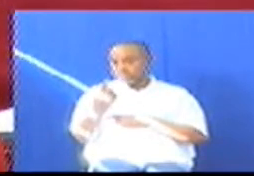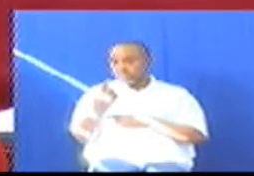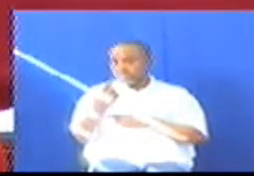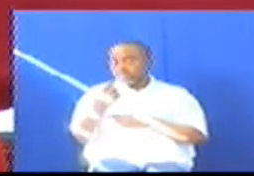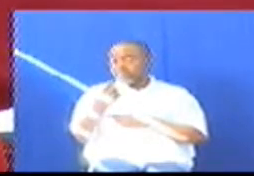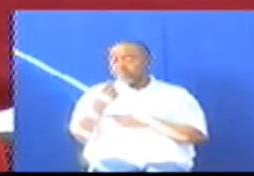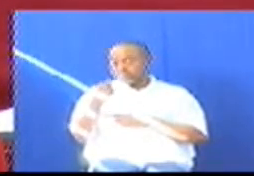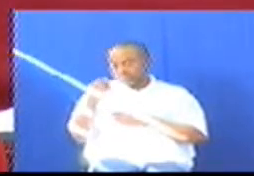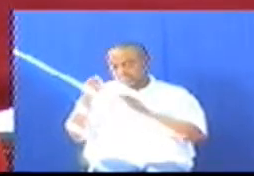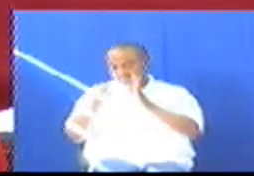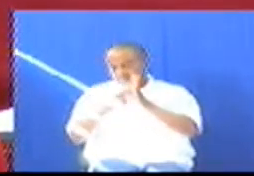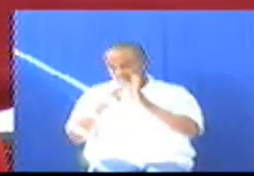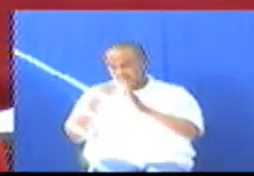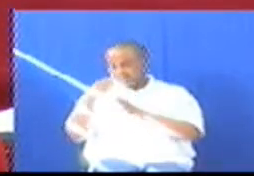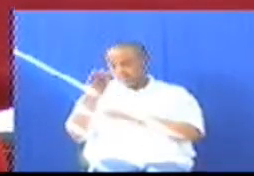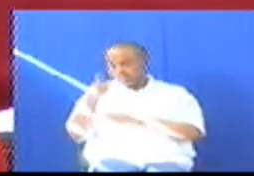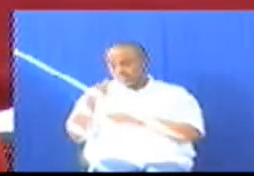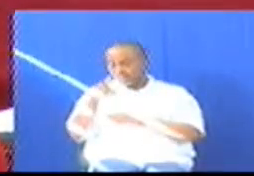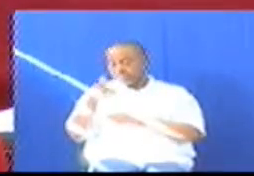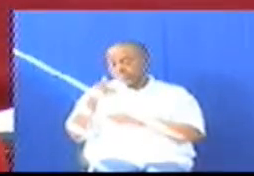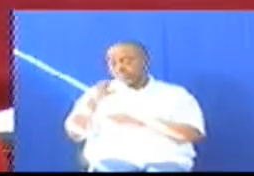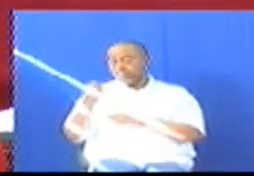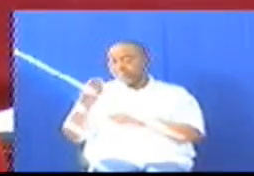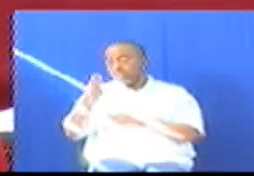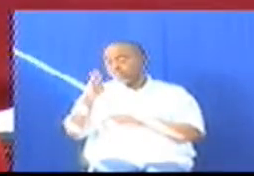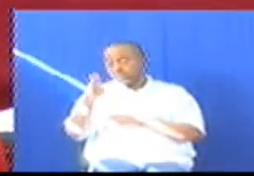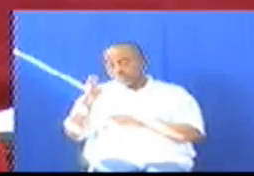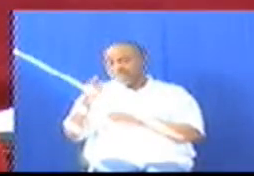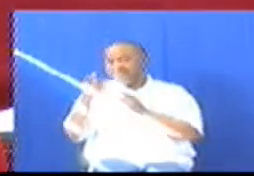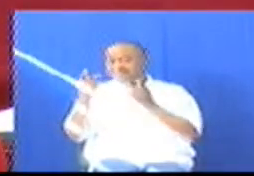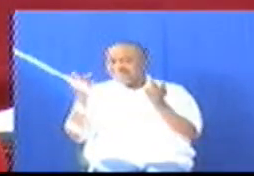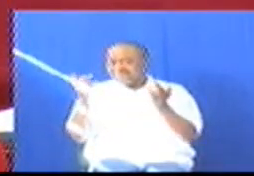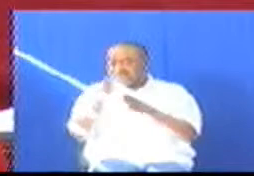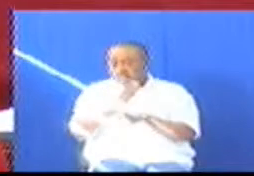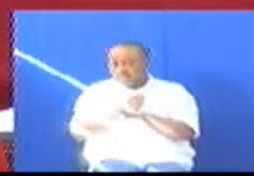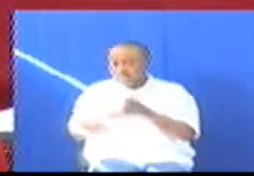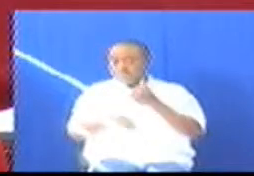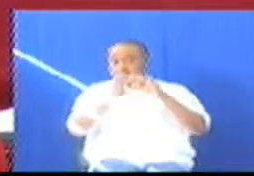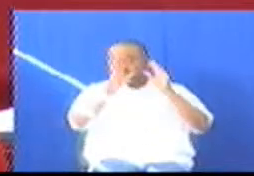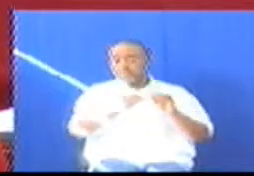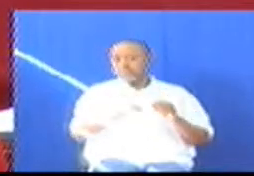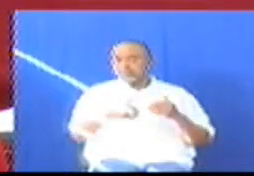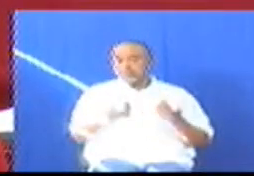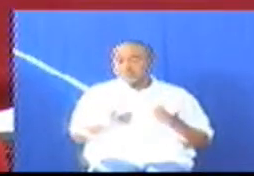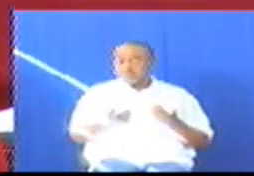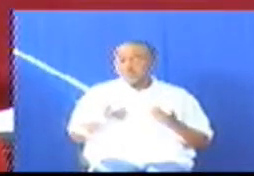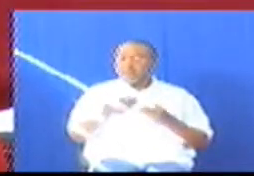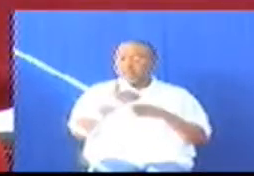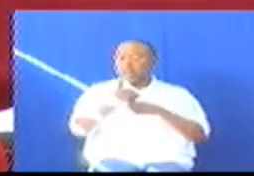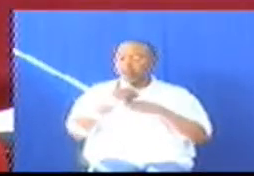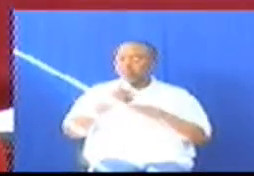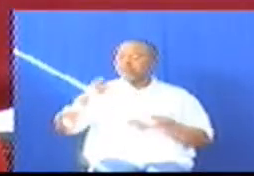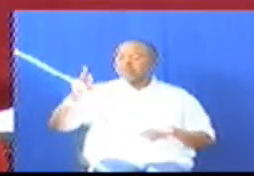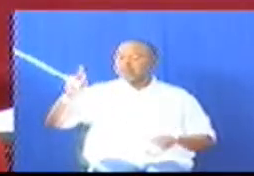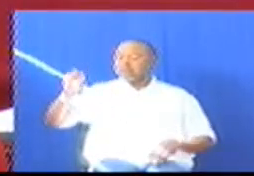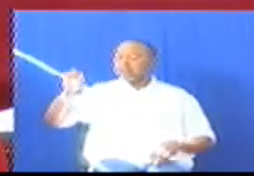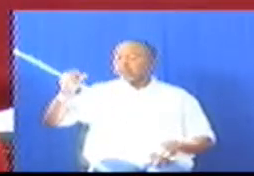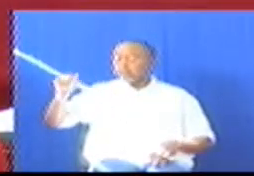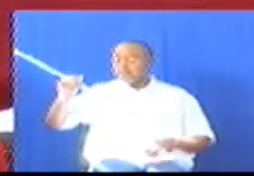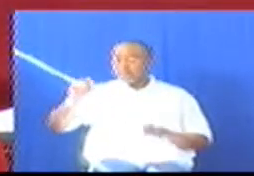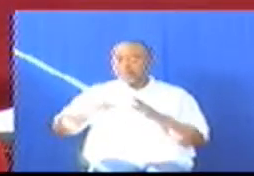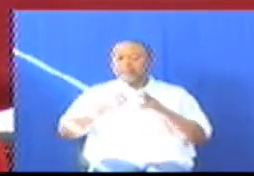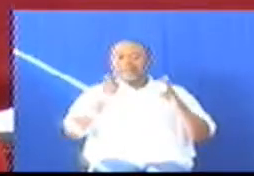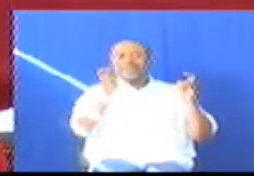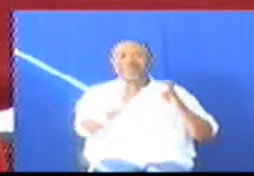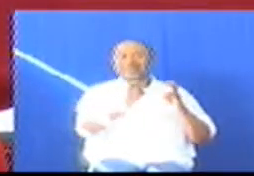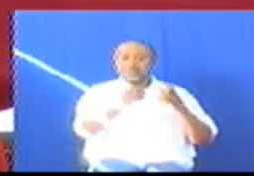83. Lakini kabla hawa wajatoa taarifa yao, REA na TANESCO walikwisha ajiri